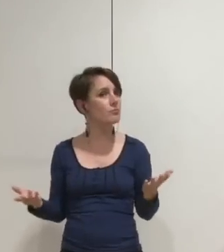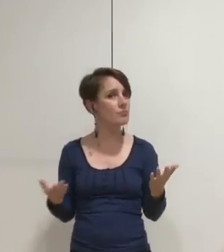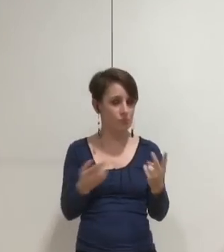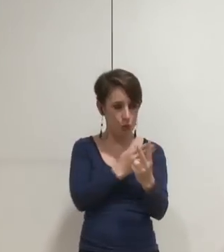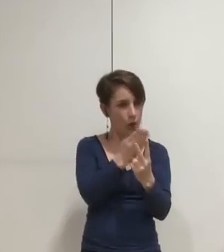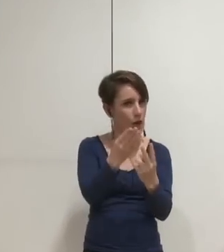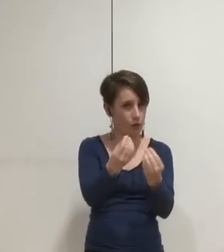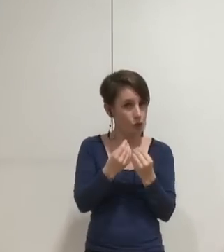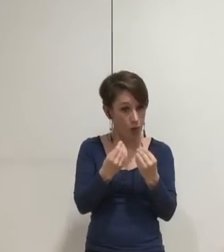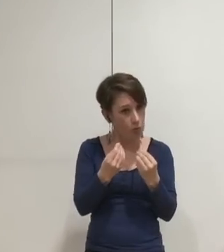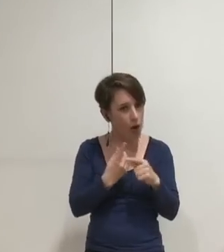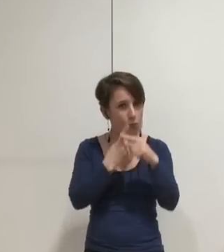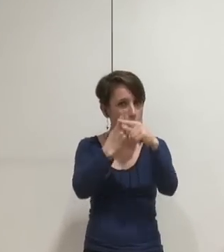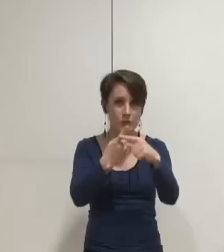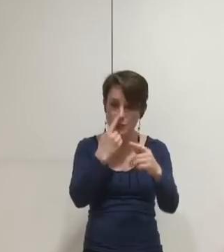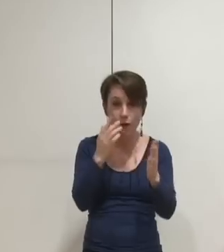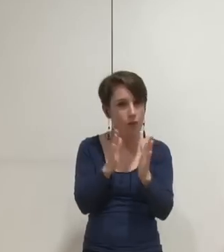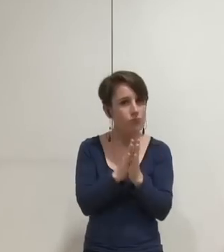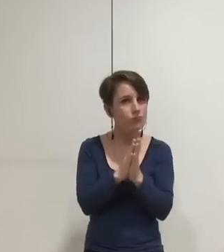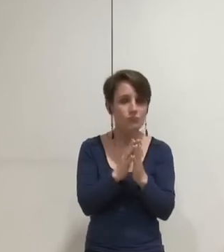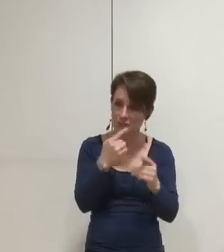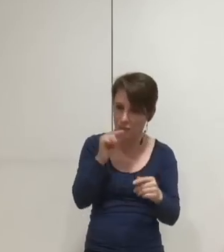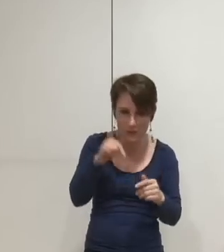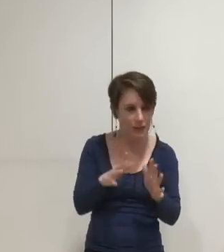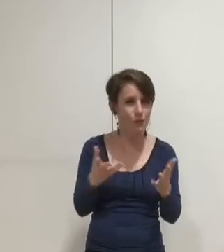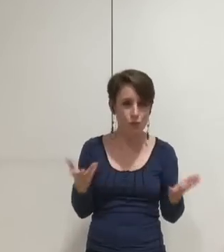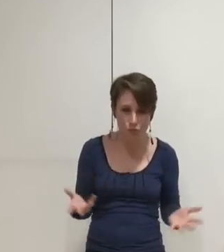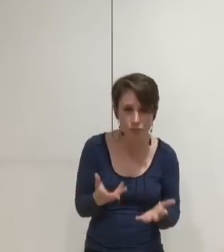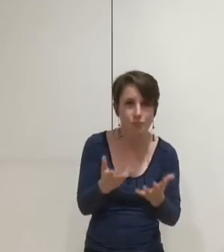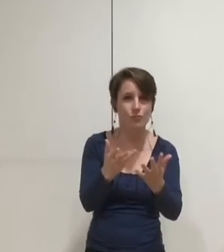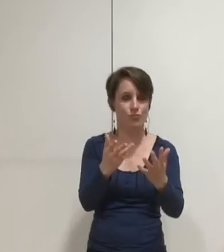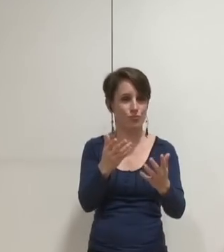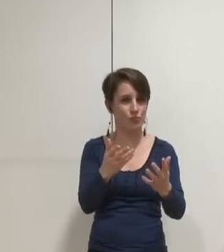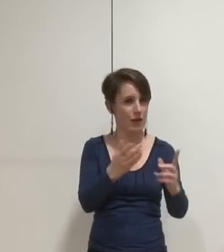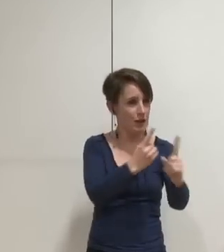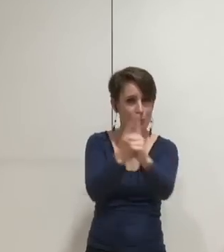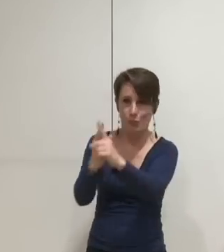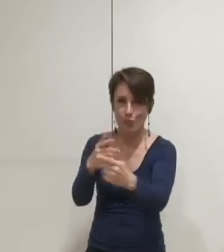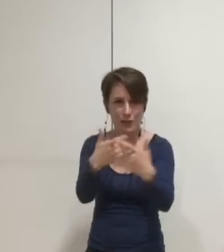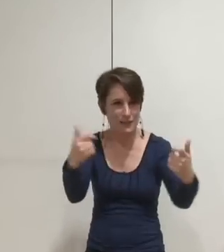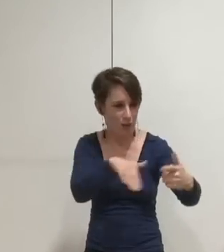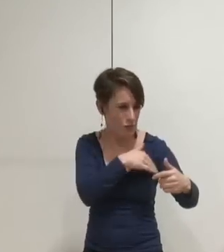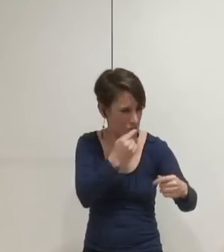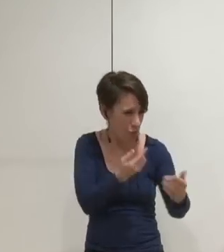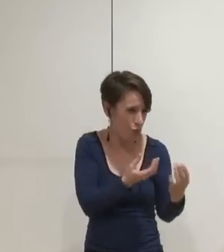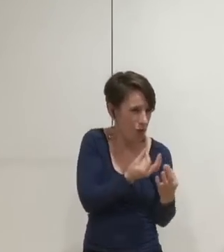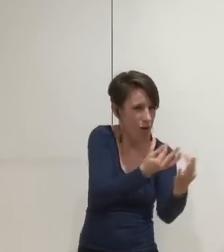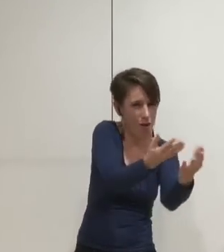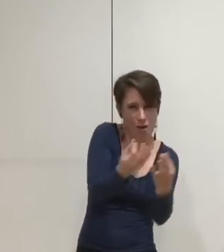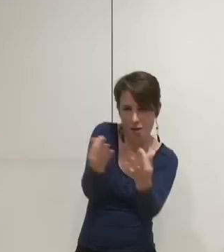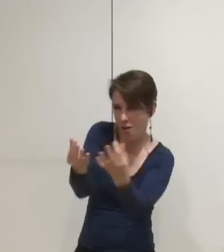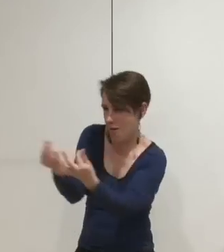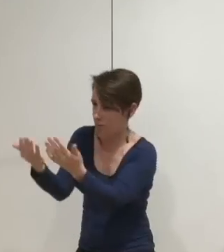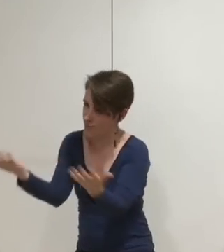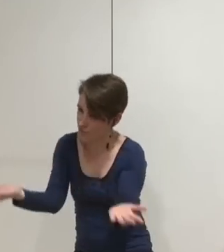participe et qui encourage à ce que l'on aille aujourd'hui et demain à la rencontre de nos agents et qu'on arrive à les sensibiliser